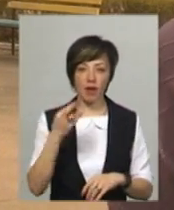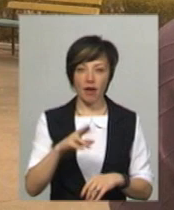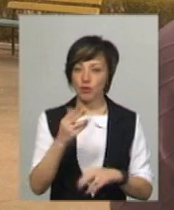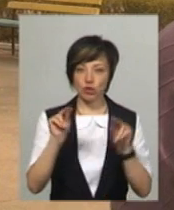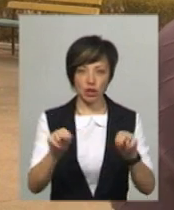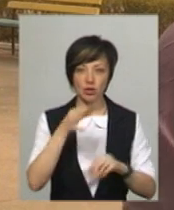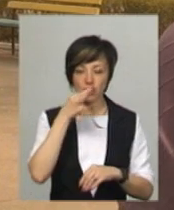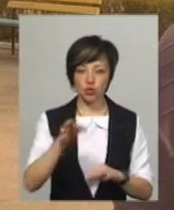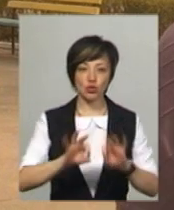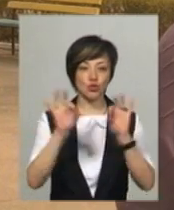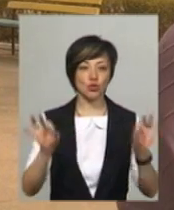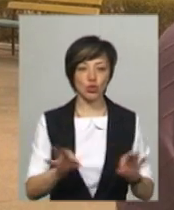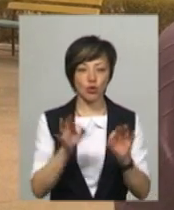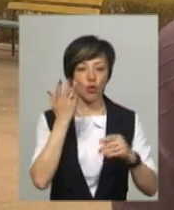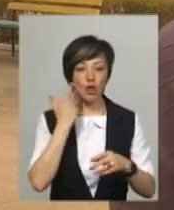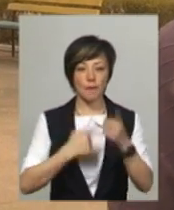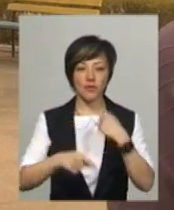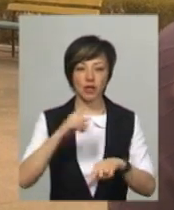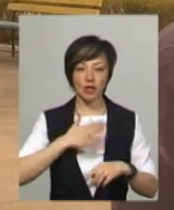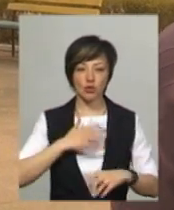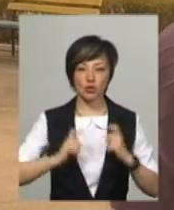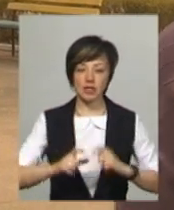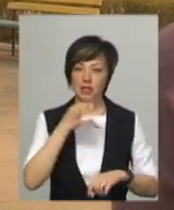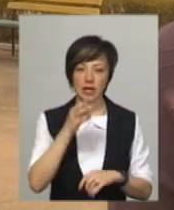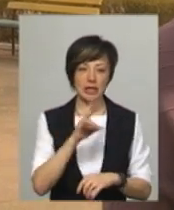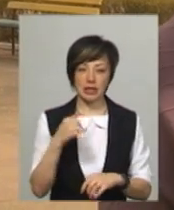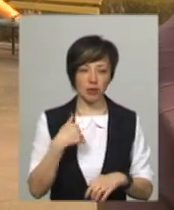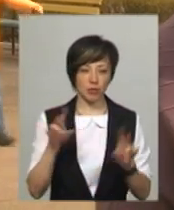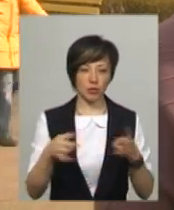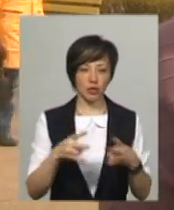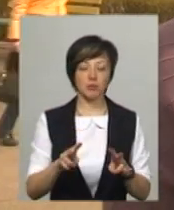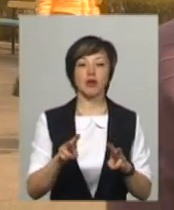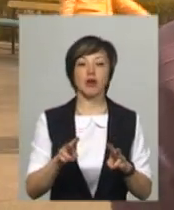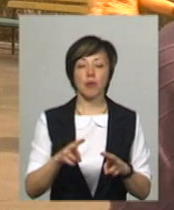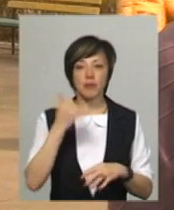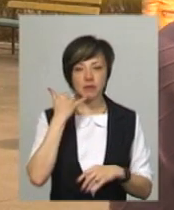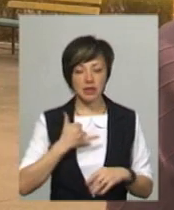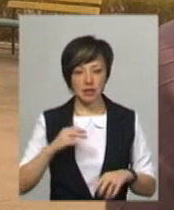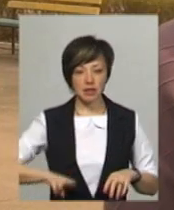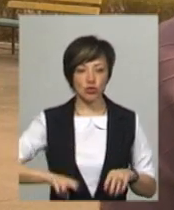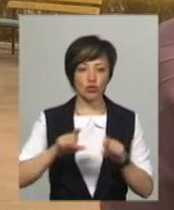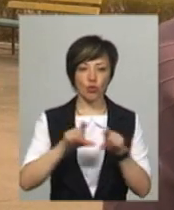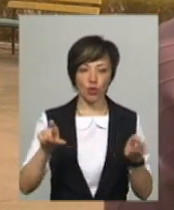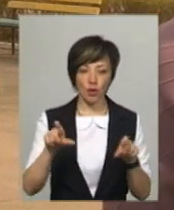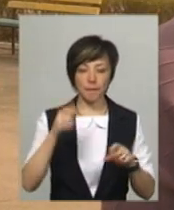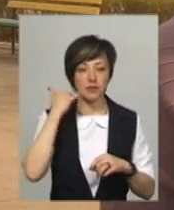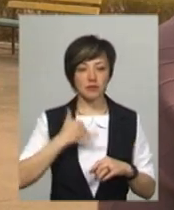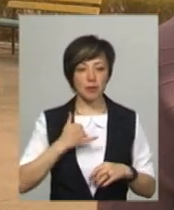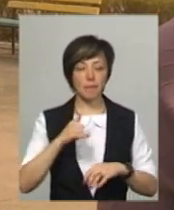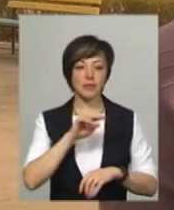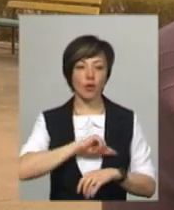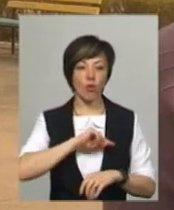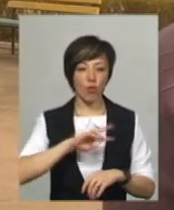вам чесно скажу, жодного разу, коли поверталися наші студенти, не сказали, ні, нам це не потрібно. Перезванюють директорі школи, перезванюють